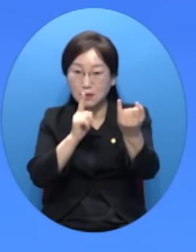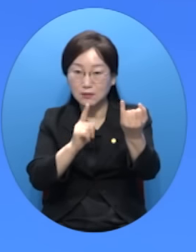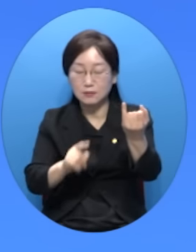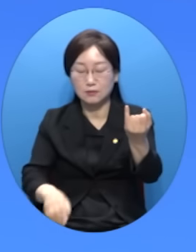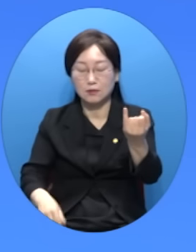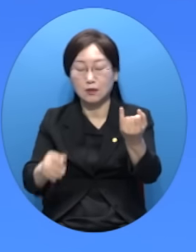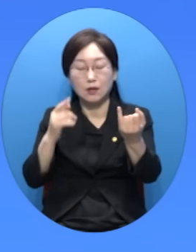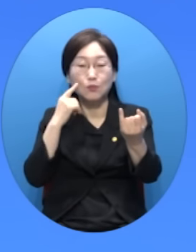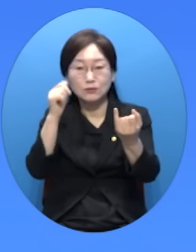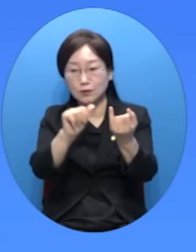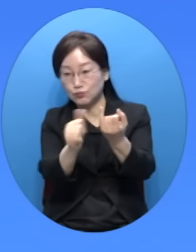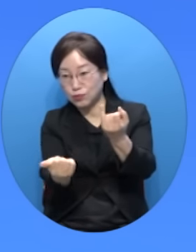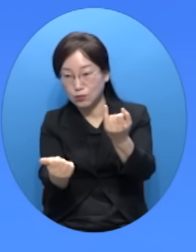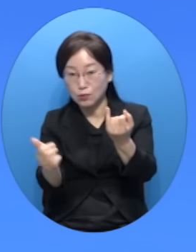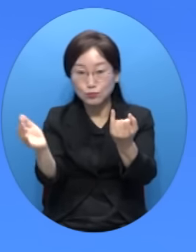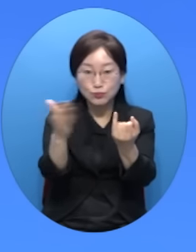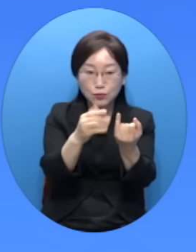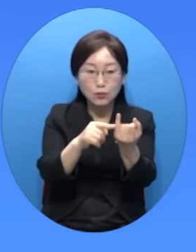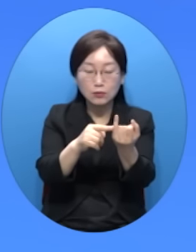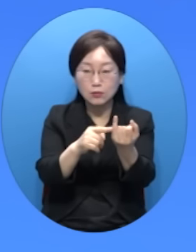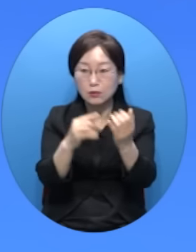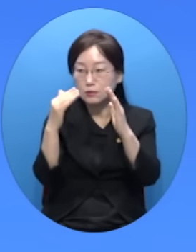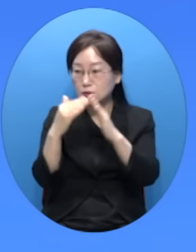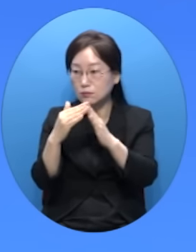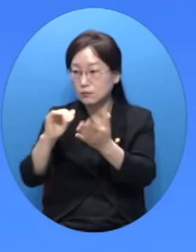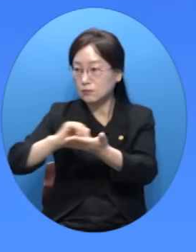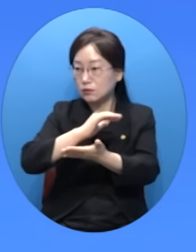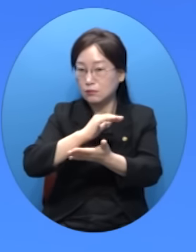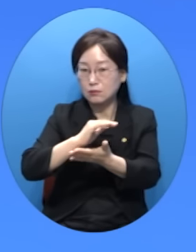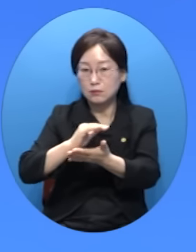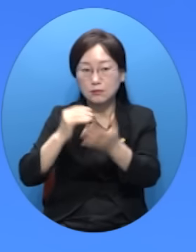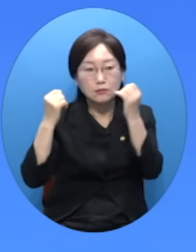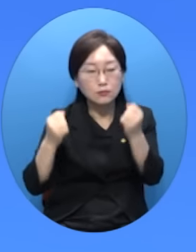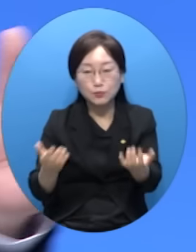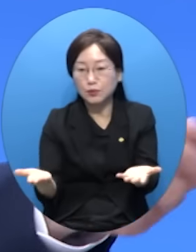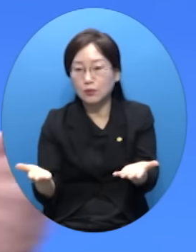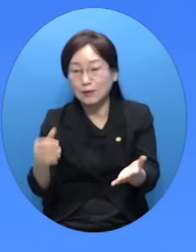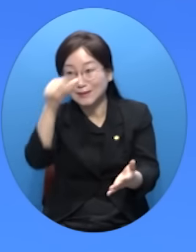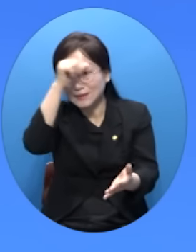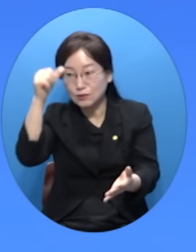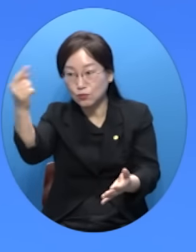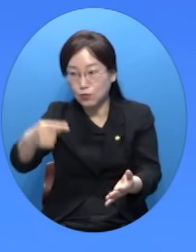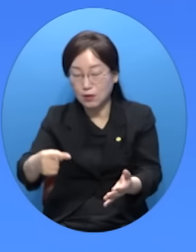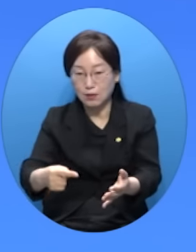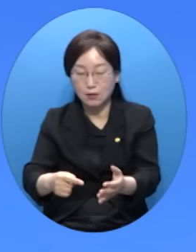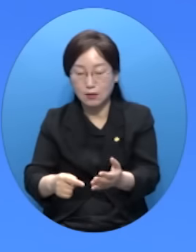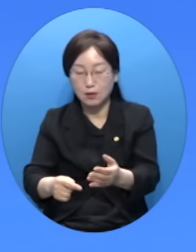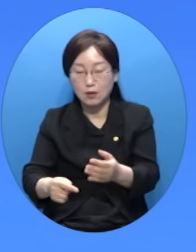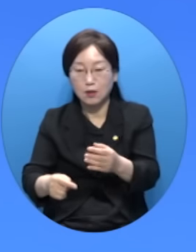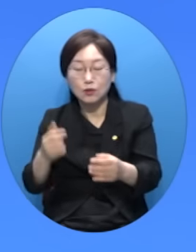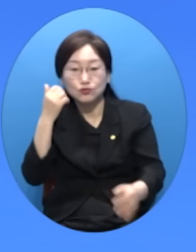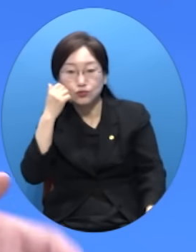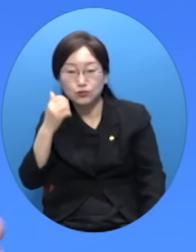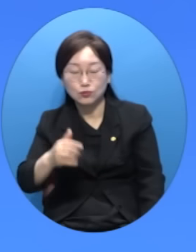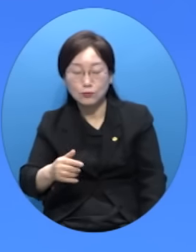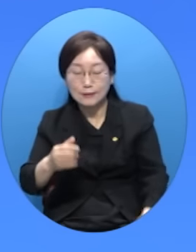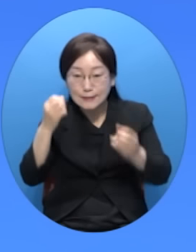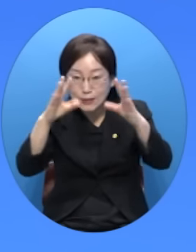돌아가시자마자 그때부터 자기가 있을 곳이 없더라. 장로님들은 모여서 후임 목사 염려하고